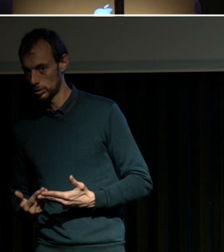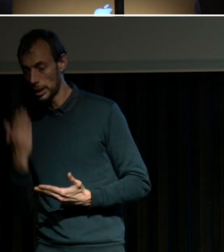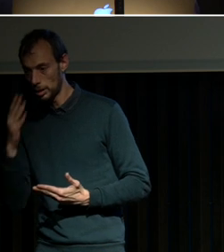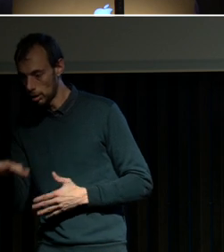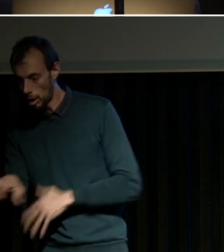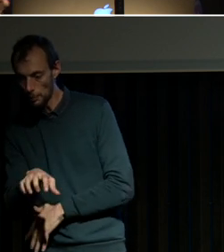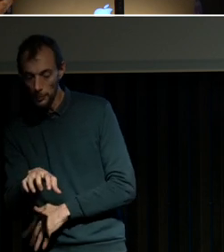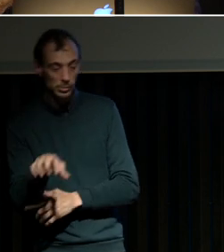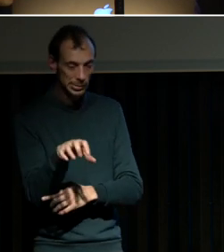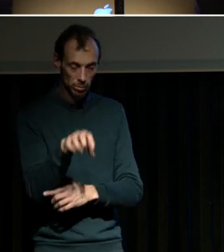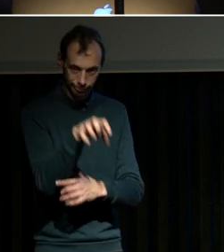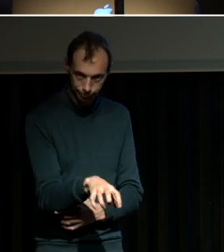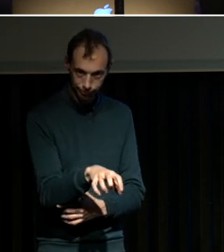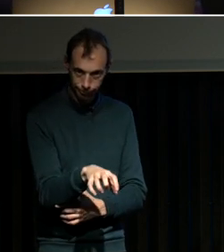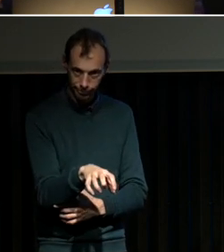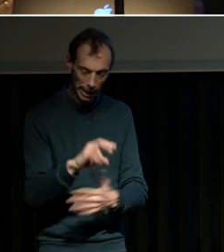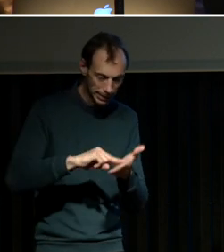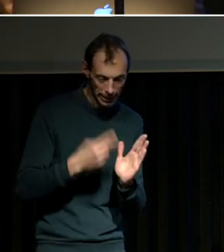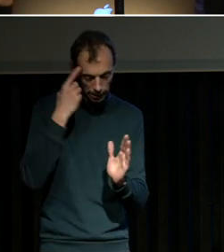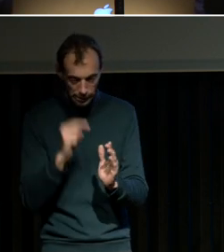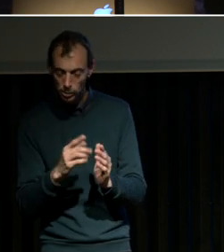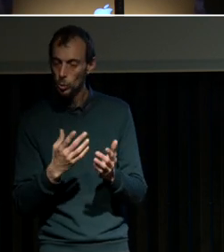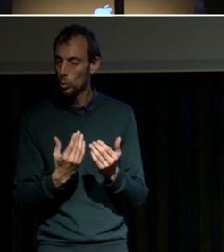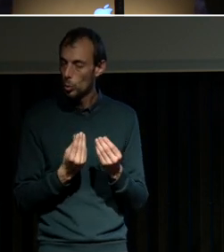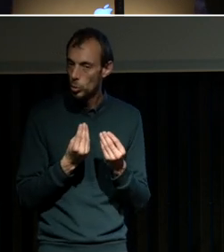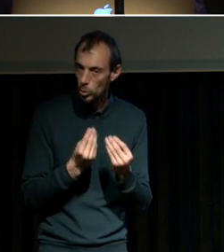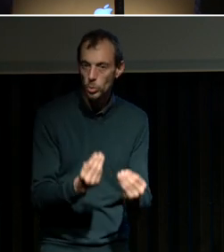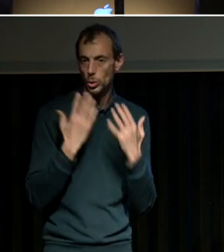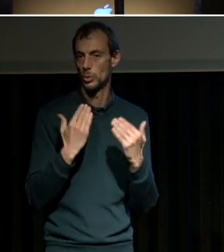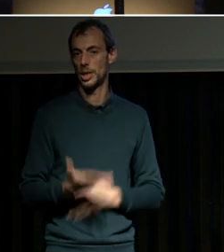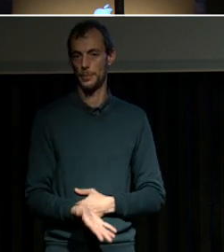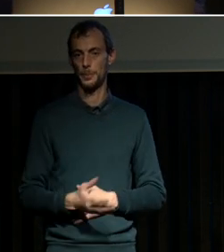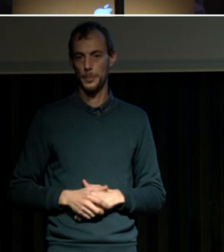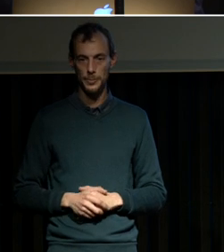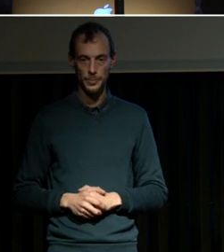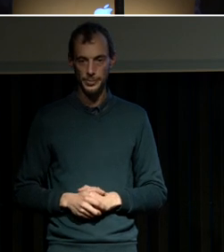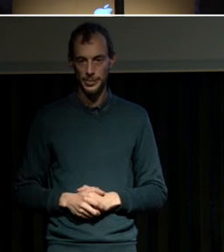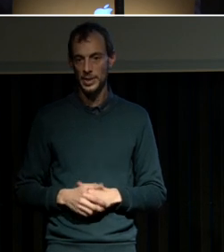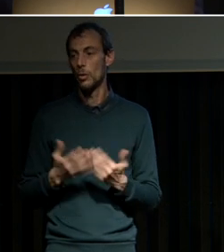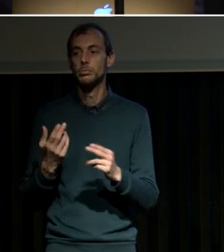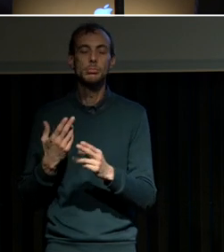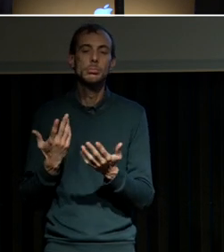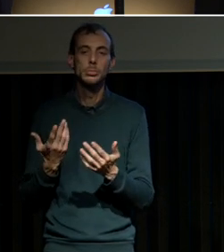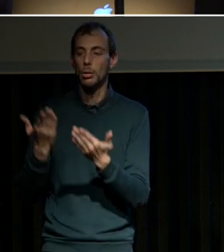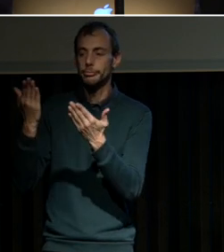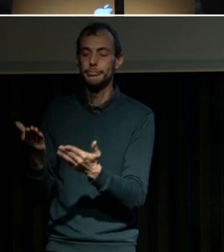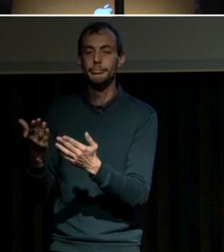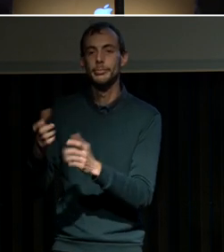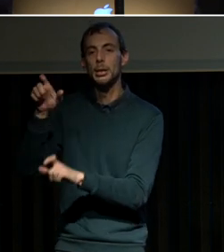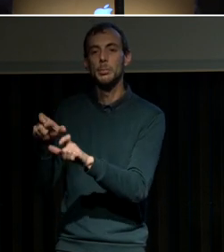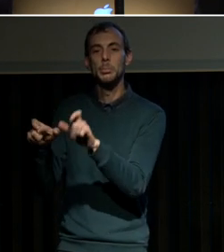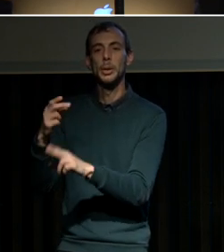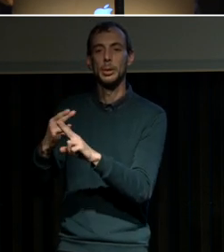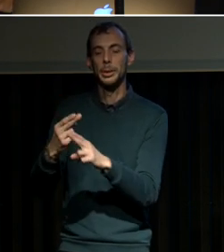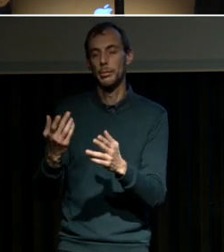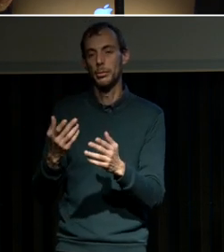les réoxygéner, pour les rendre propres à la greffe. Alors on appelle ces donneurs les donneurs de type Maastricht. Pourquoi les appeler Maastricht? Parce qu'en